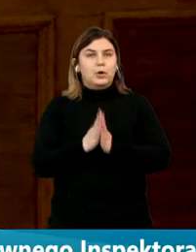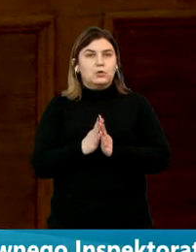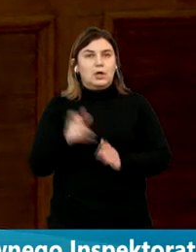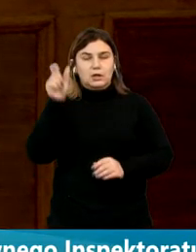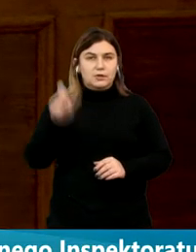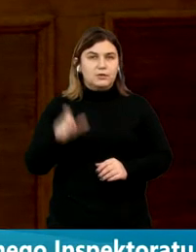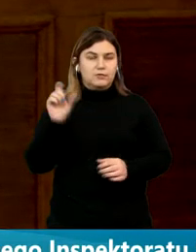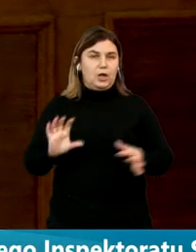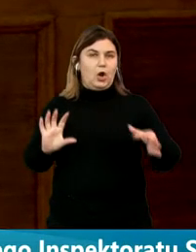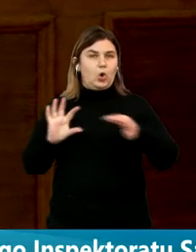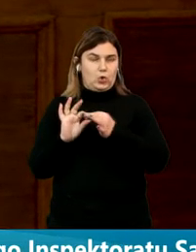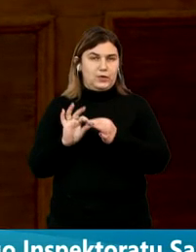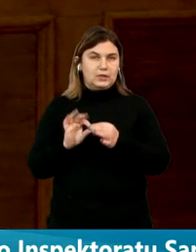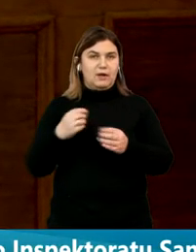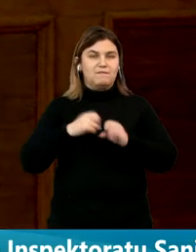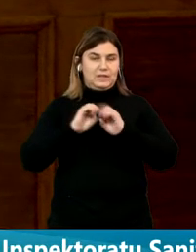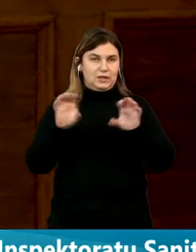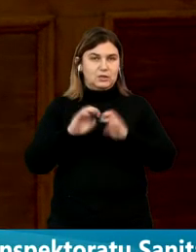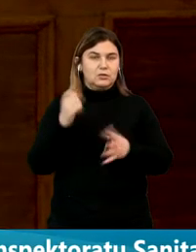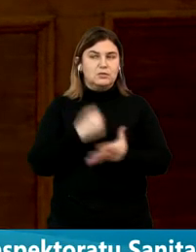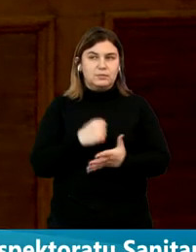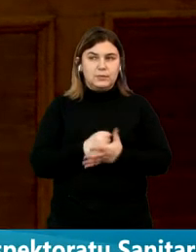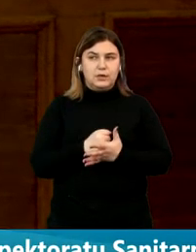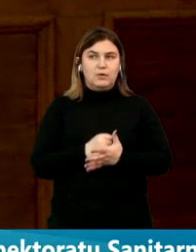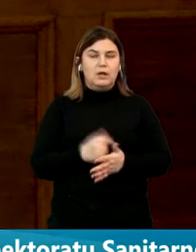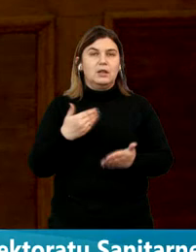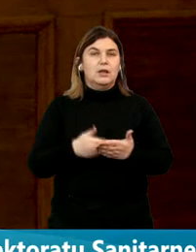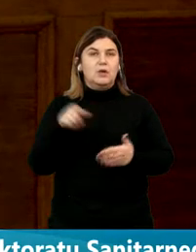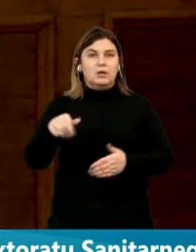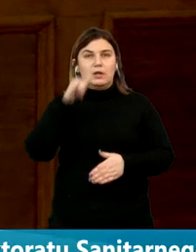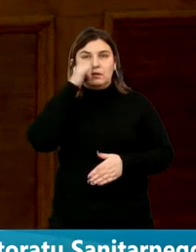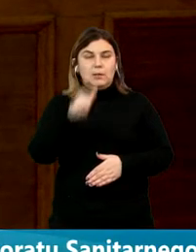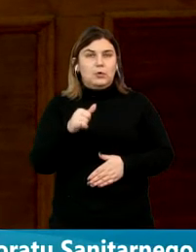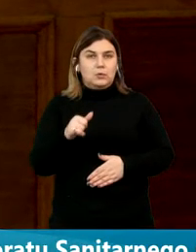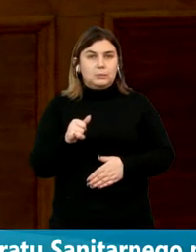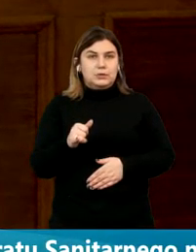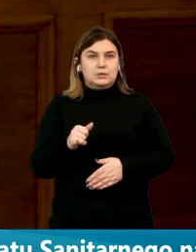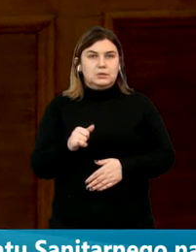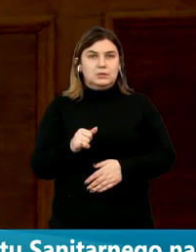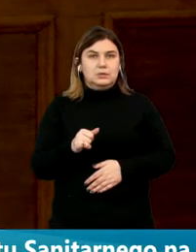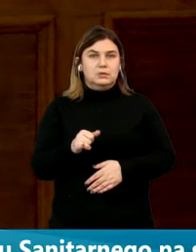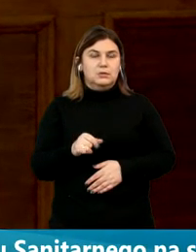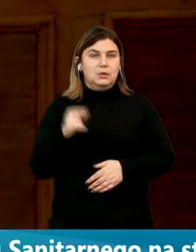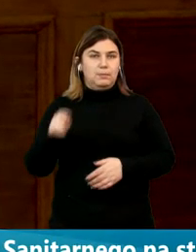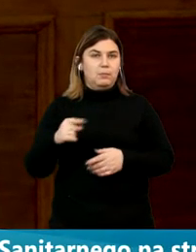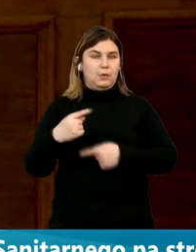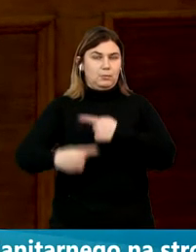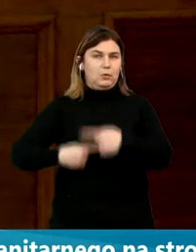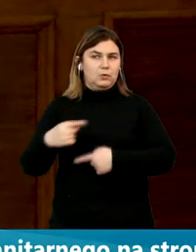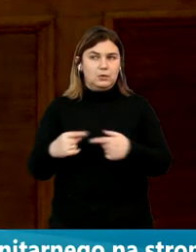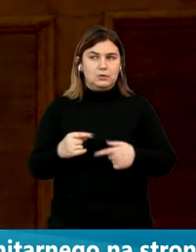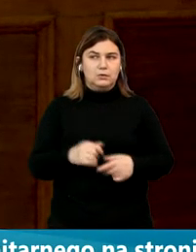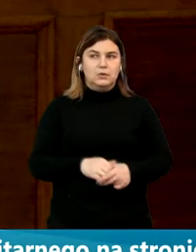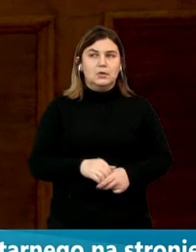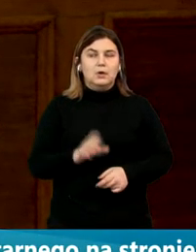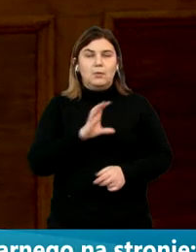indywidualny kontakt, wyjaśnimy tę sprawę, dlaczego akurat Pan nie mógł być tym procesem objęty,